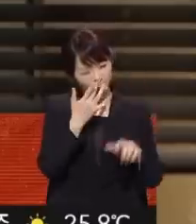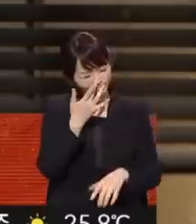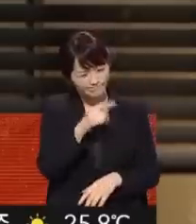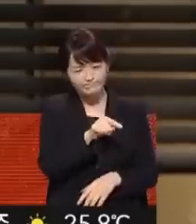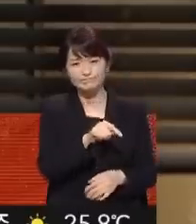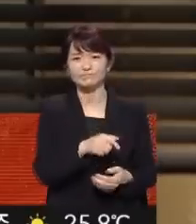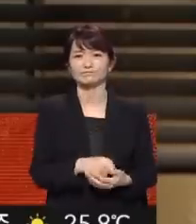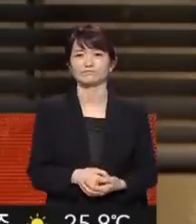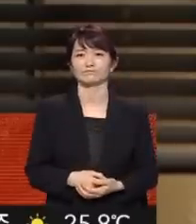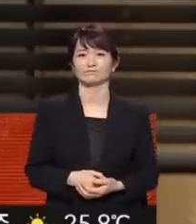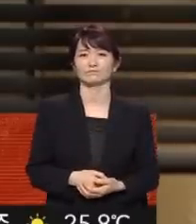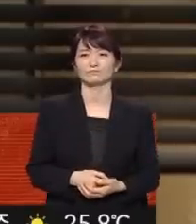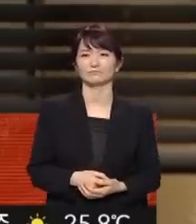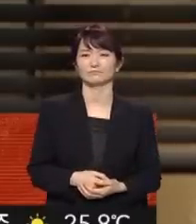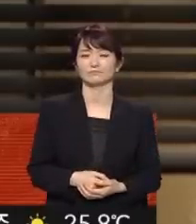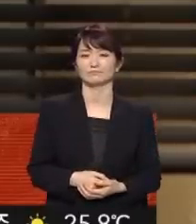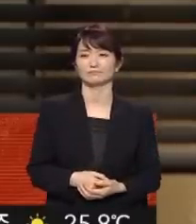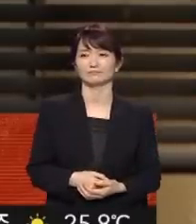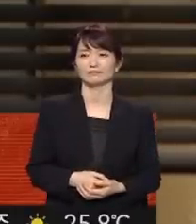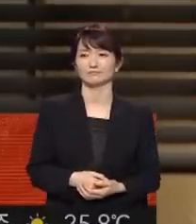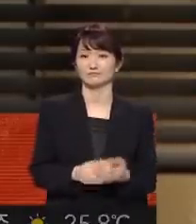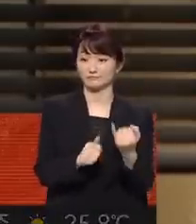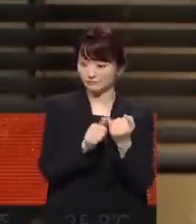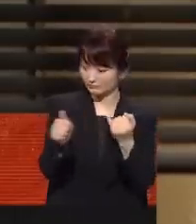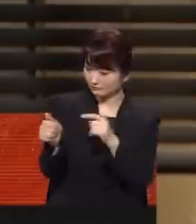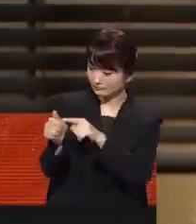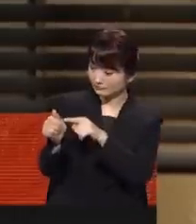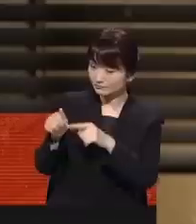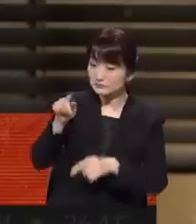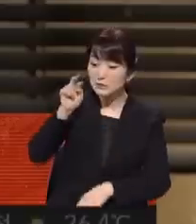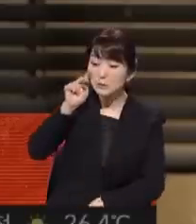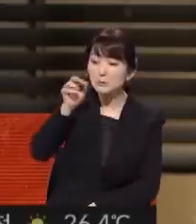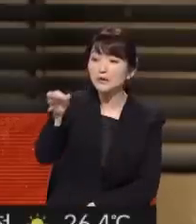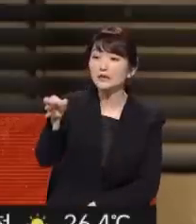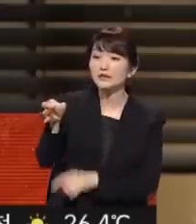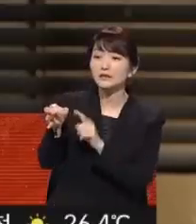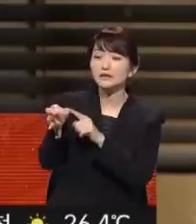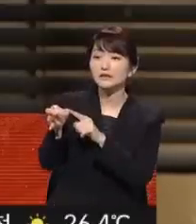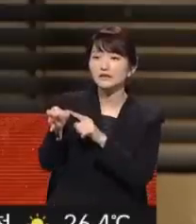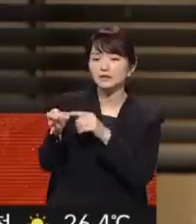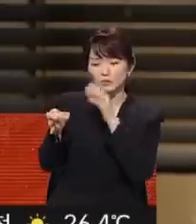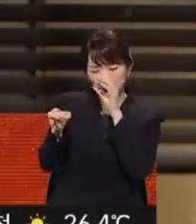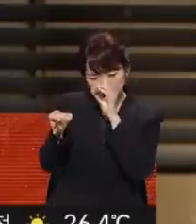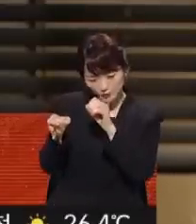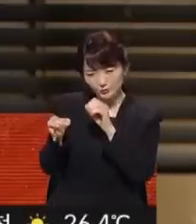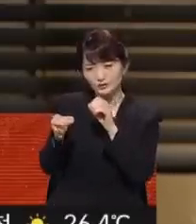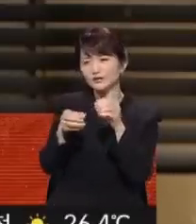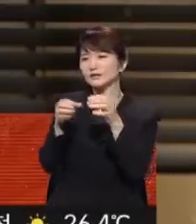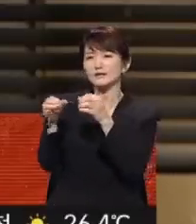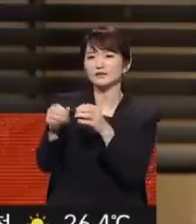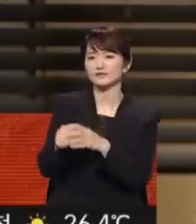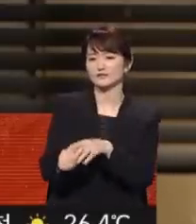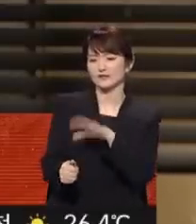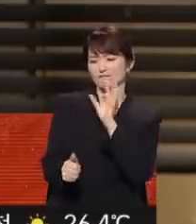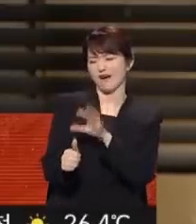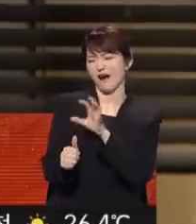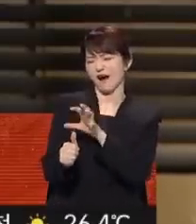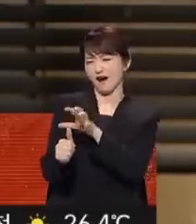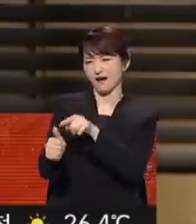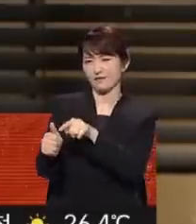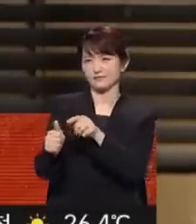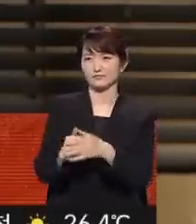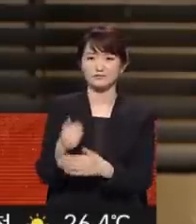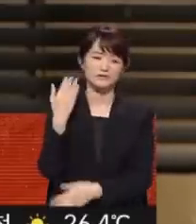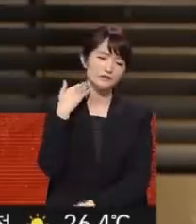되는 게 그렇게 하든가 아니면 그 남편한테 비상금 그냥 고스란히서 얘기를 좀 좋게 하면 좋은데 막 이렇게 뭐라 하면서